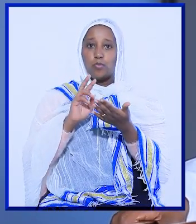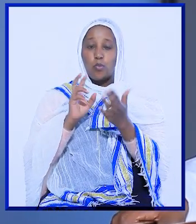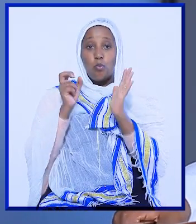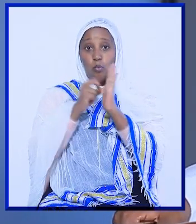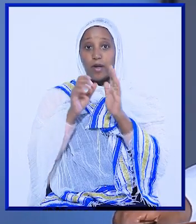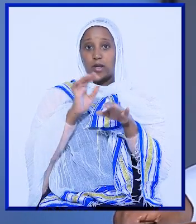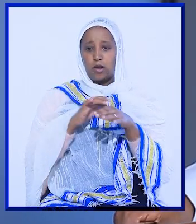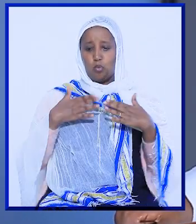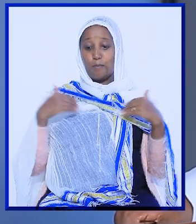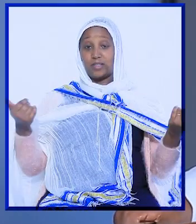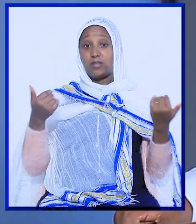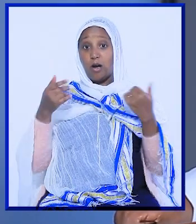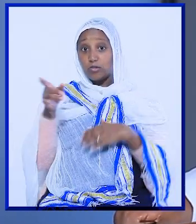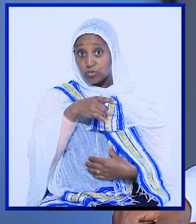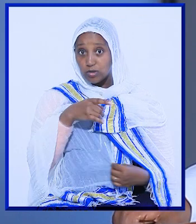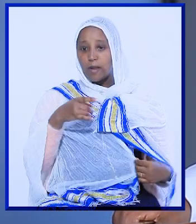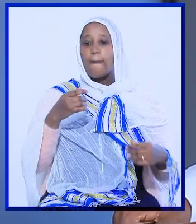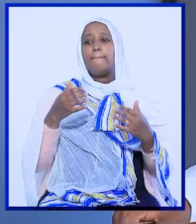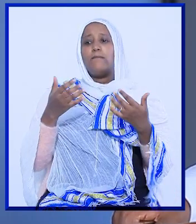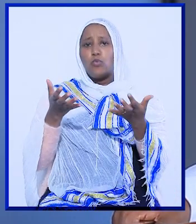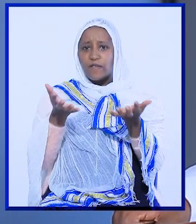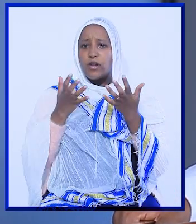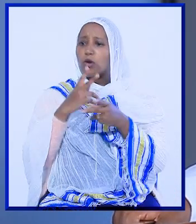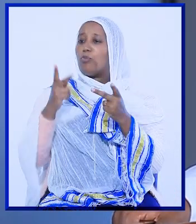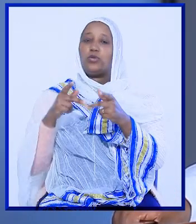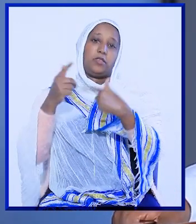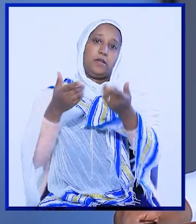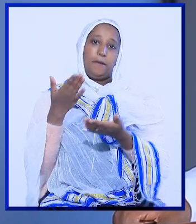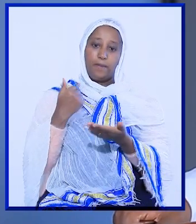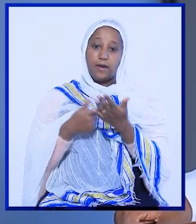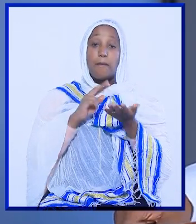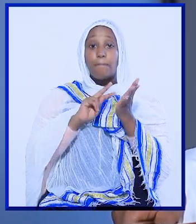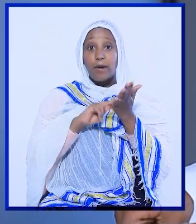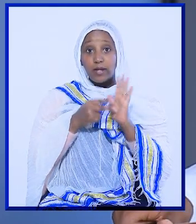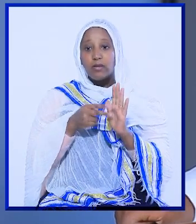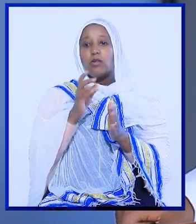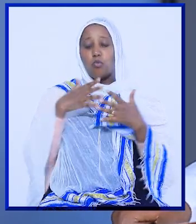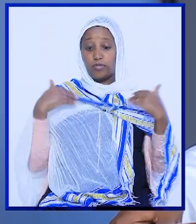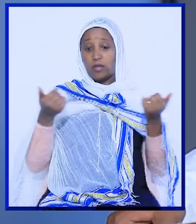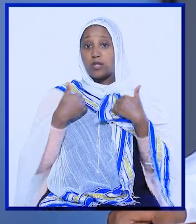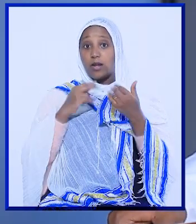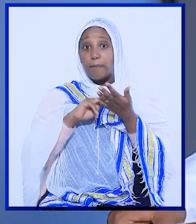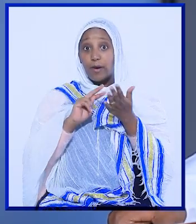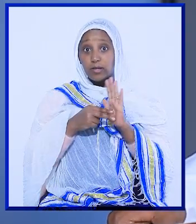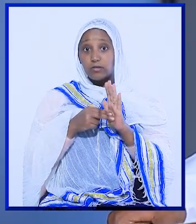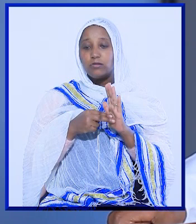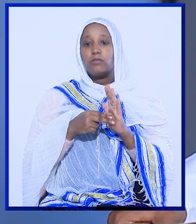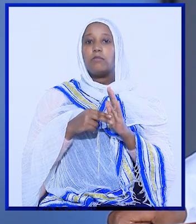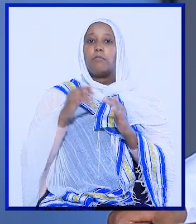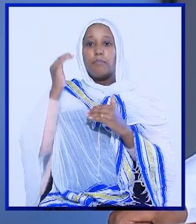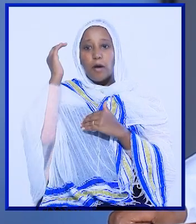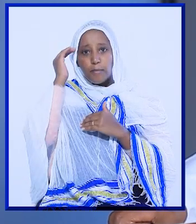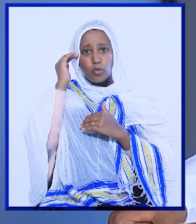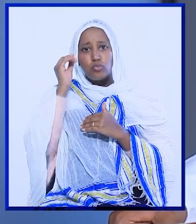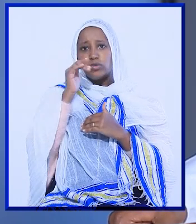ላይ ጎልማሳ ሳለህ ነው የሚለው። ጎልማሳ ሳለህ ወደምትወደው ትሄድ ነበር። ይህ ማለት ማለት ነው። ጎልማሳ ሳለህ ማለት የአእምሮ ሕፃን